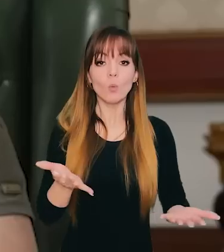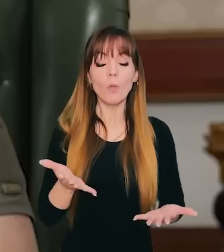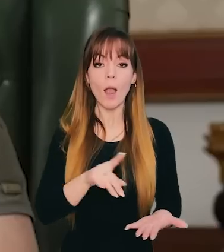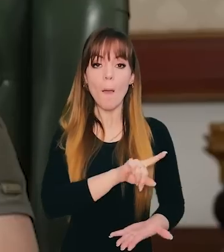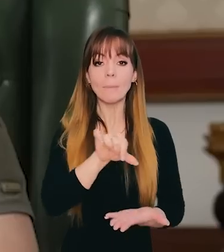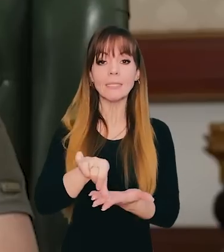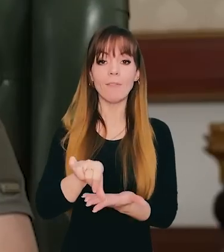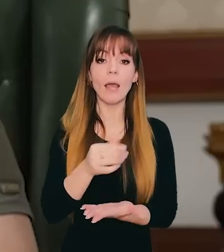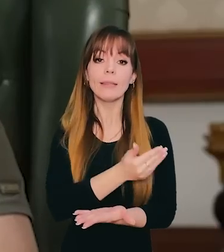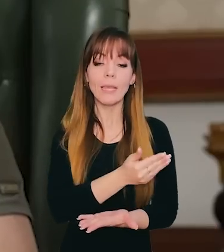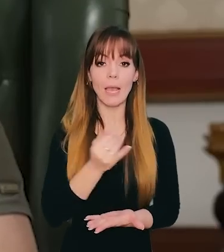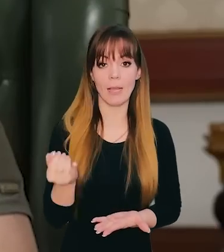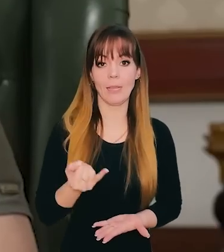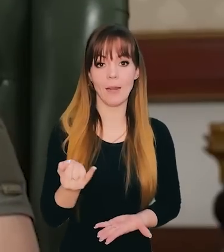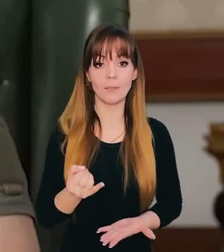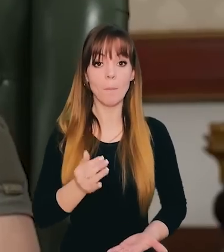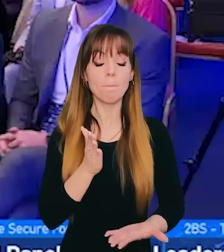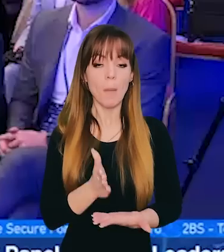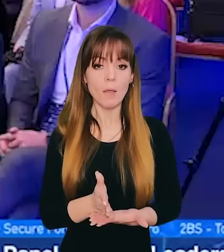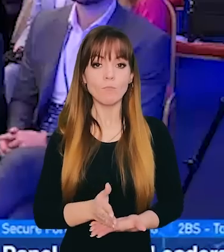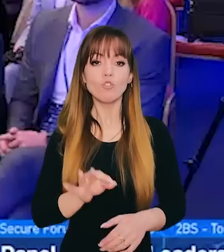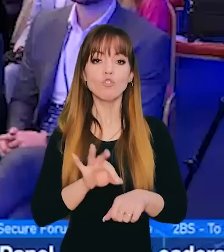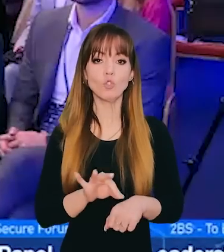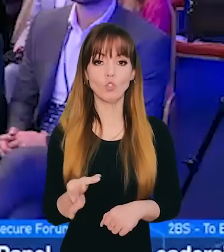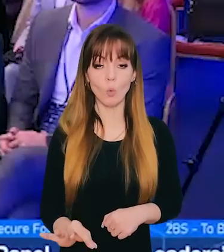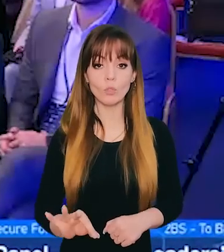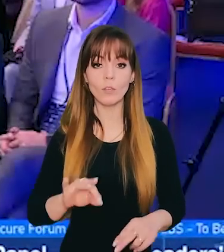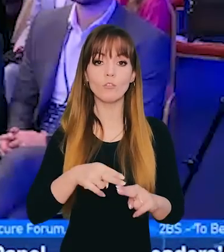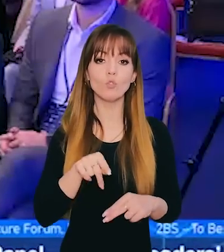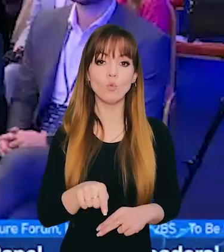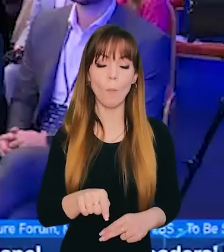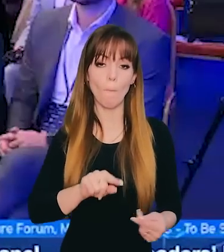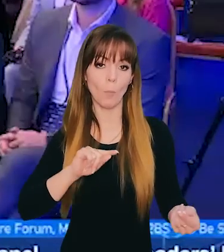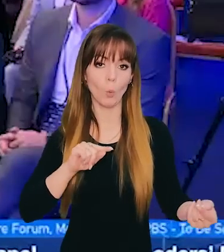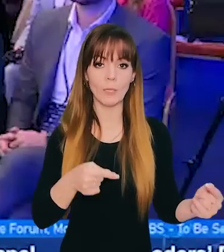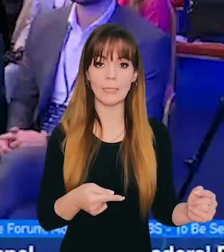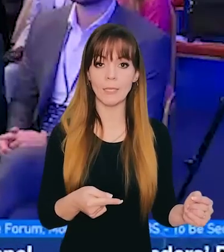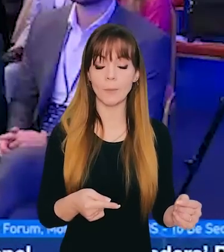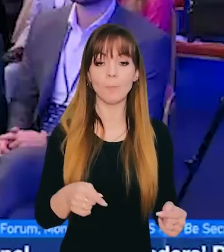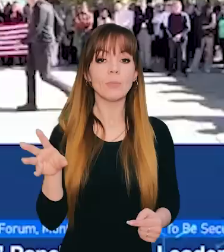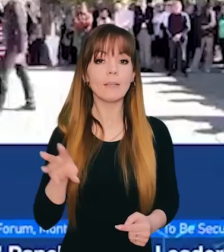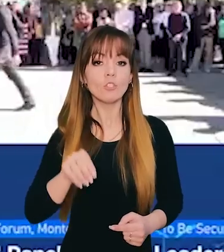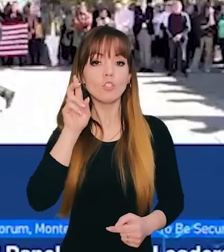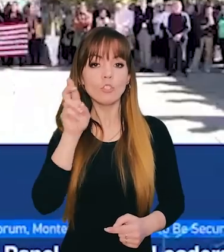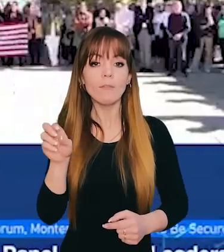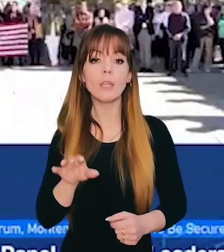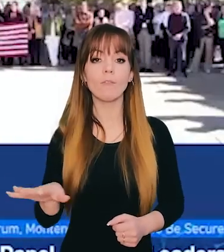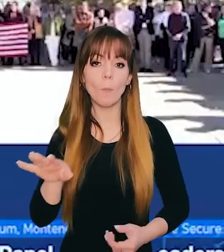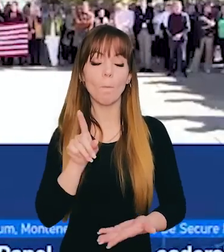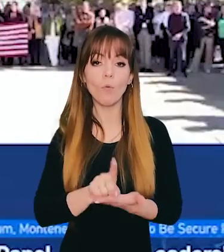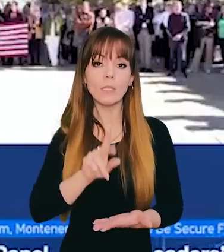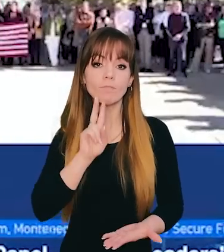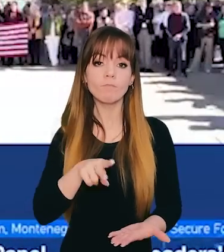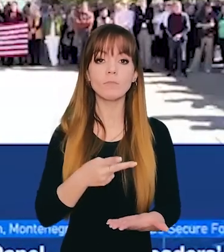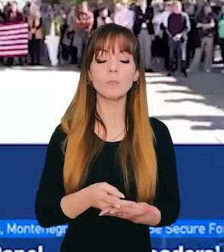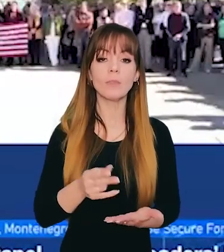яка представлятиме їх інтерес маємо жорстко цьому протидіяти всі держави